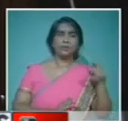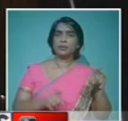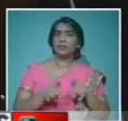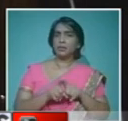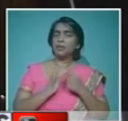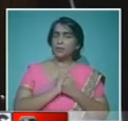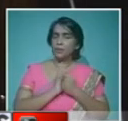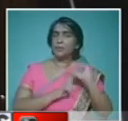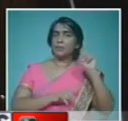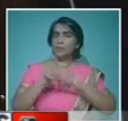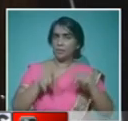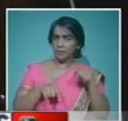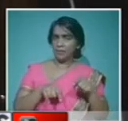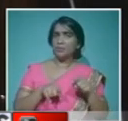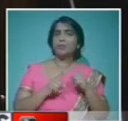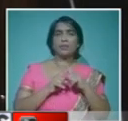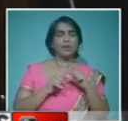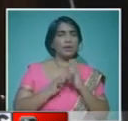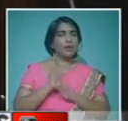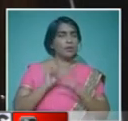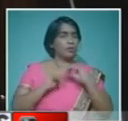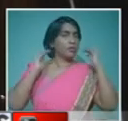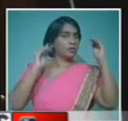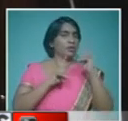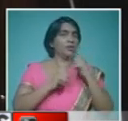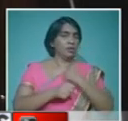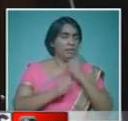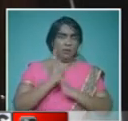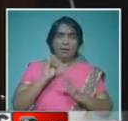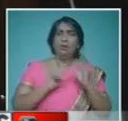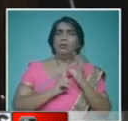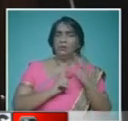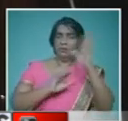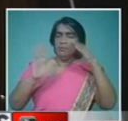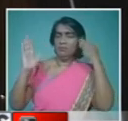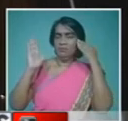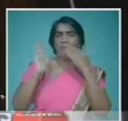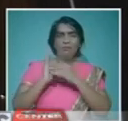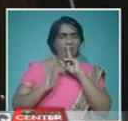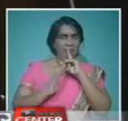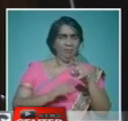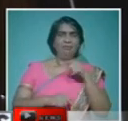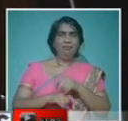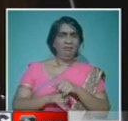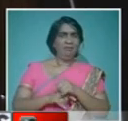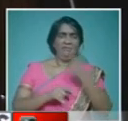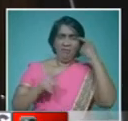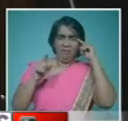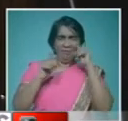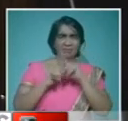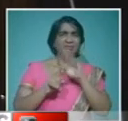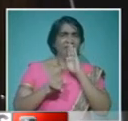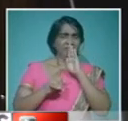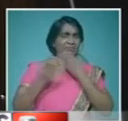ගරු සභාවේ අධ්‍යාපන මැතිතුමා සස අධ්‍යාපන ජමතුම ඇතුළු අයගේ අවධානයට මම යොමු කරනවා මේක සම්බන්ධව